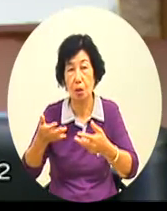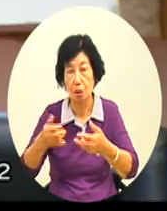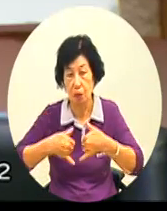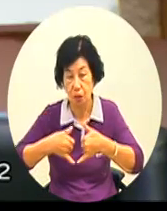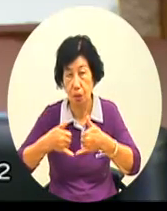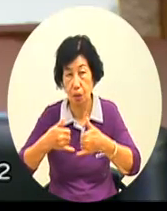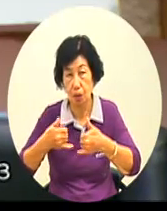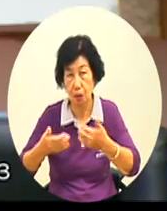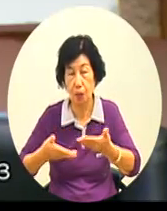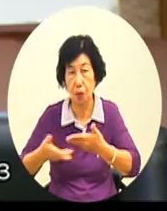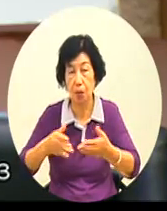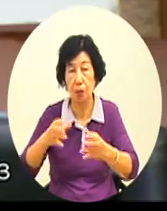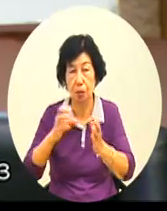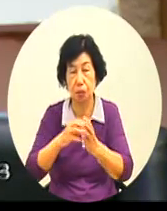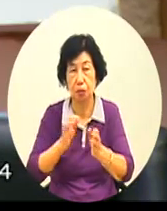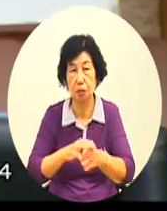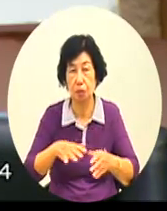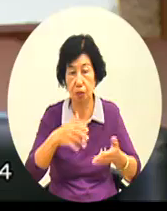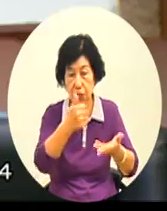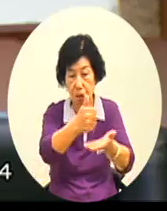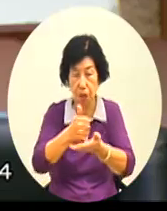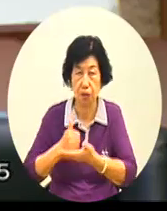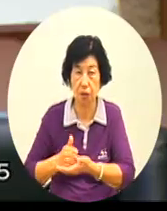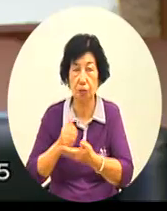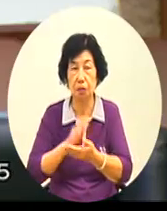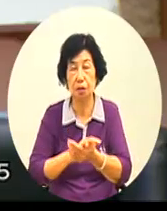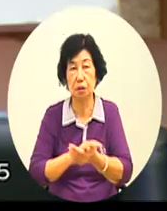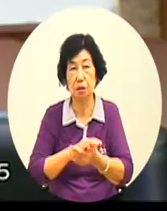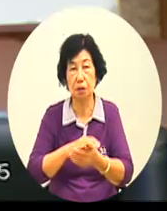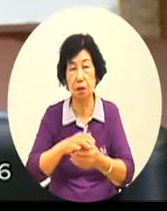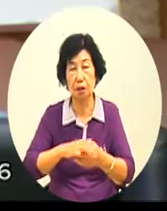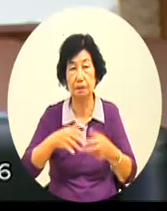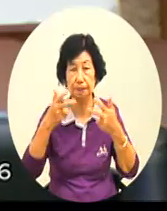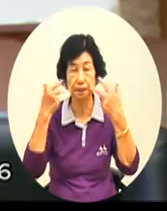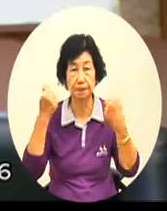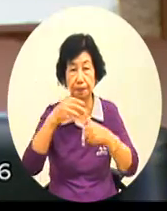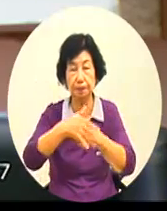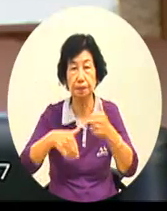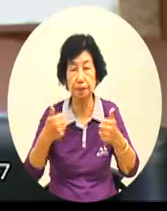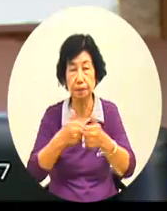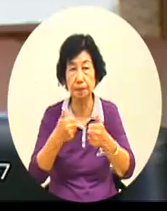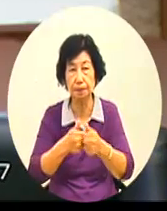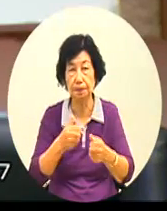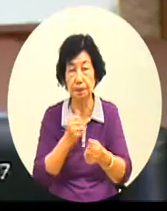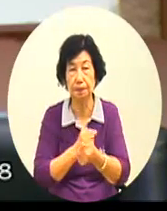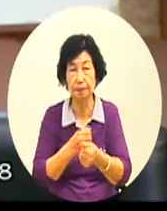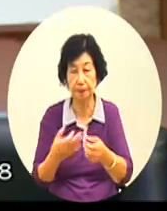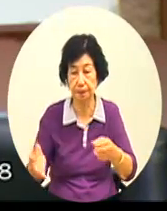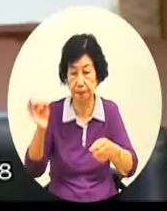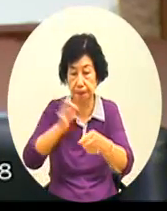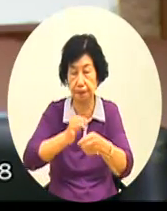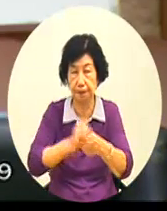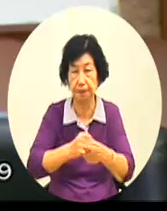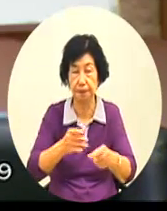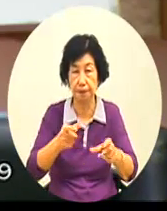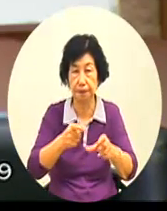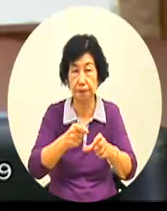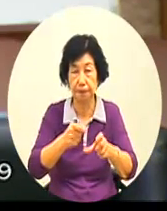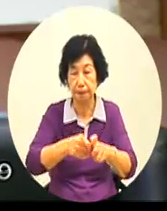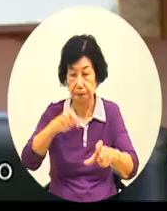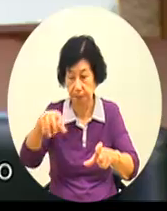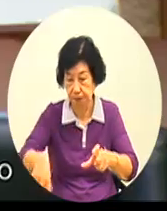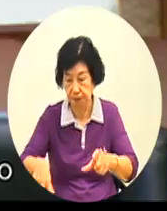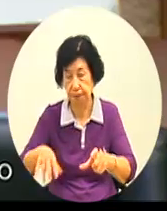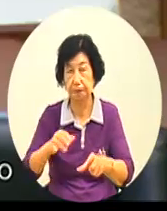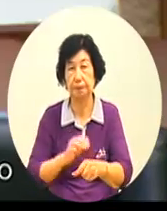的主委答复，这各单位补助给七公所 是各多少经费紧